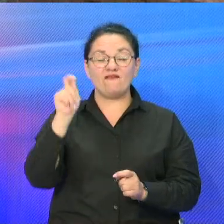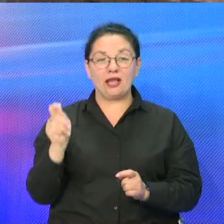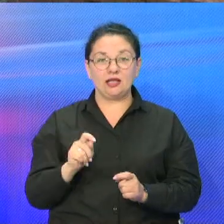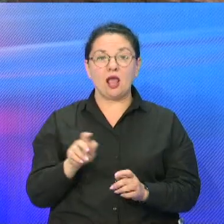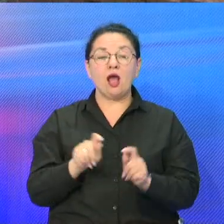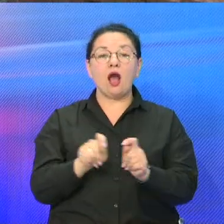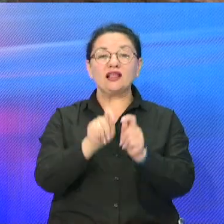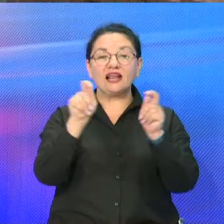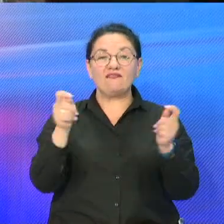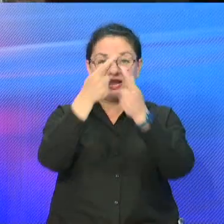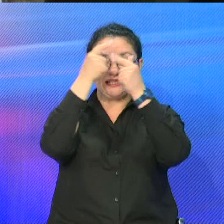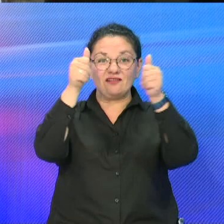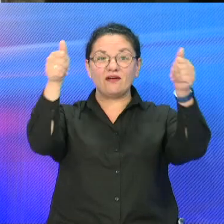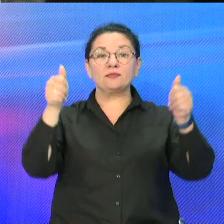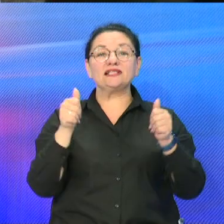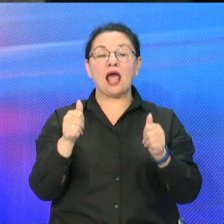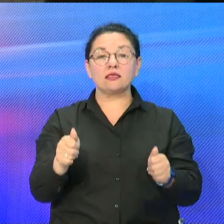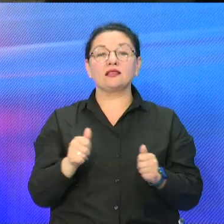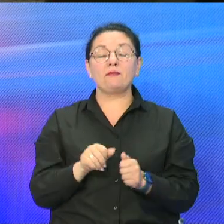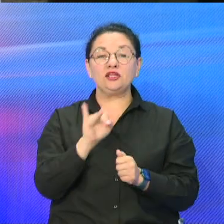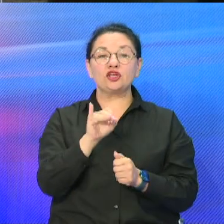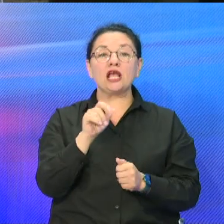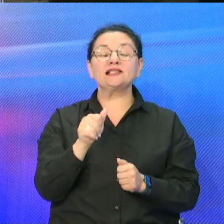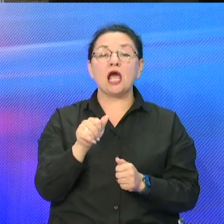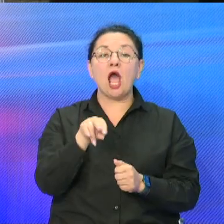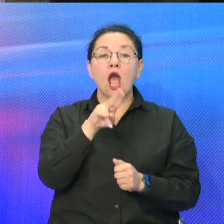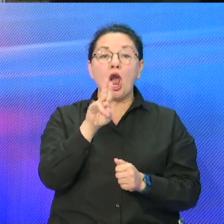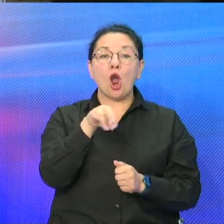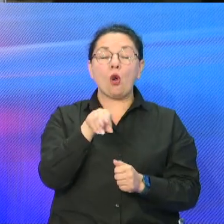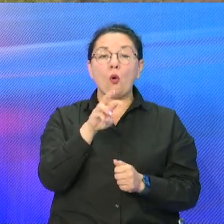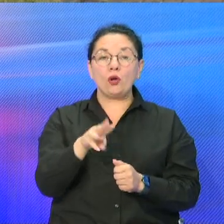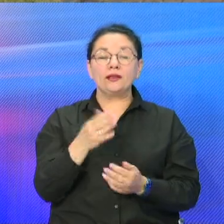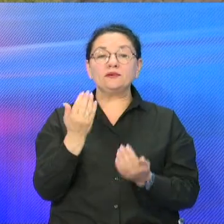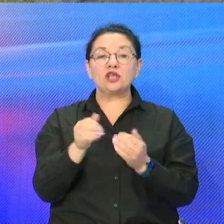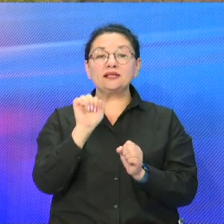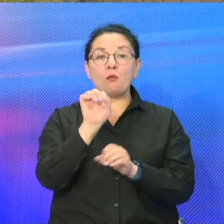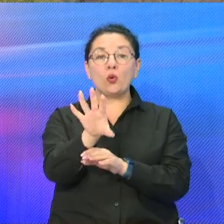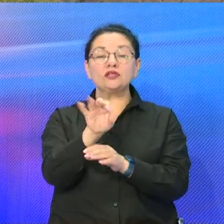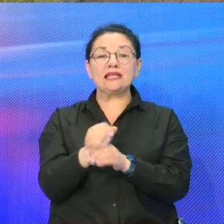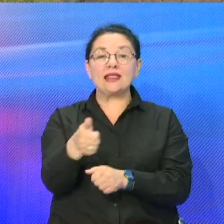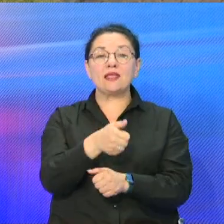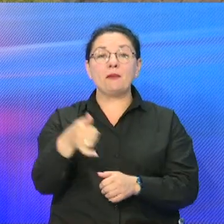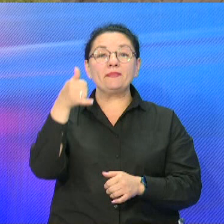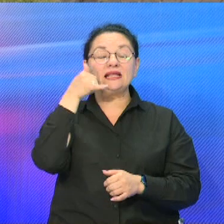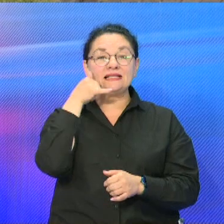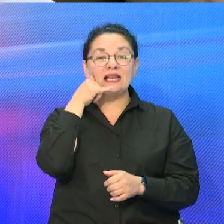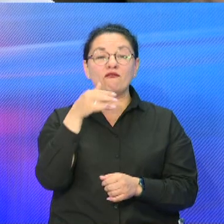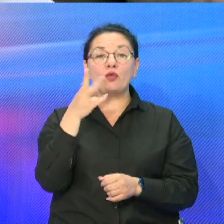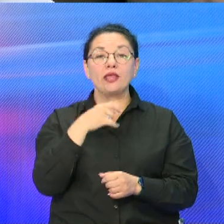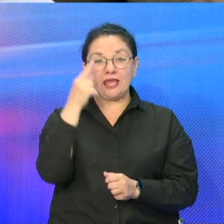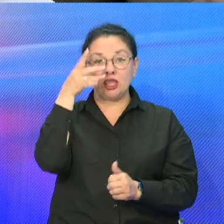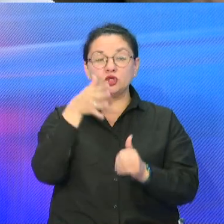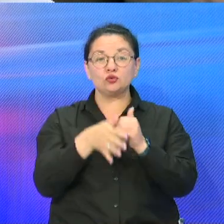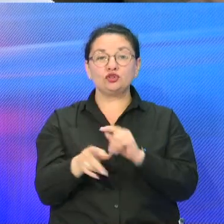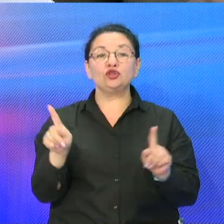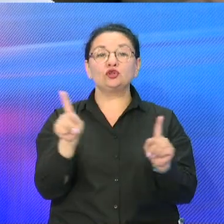информационная табличка с QR-кодом. С его допомогой теперь каждый сможет отримать на мобильный телефон подробязные известки о боях Великой Отечественной на